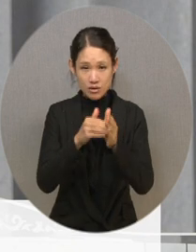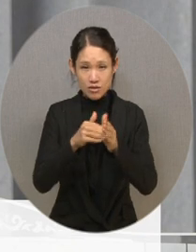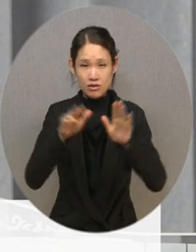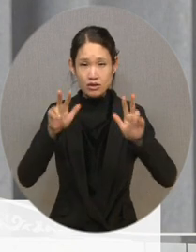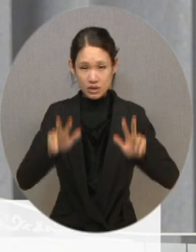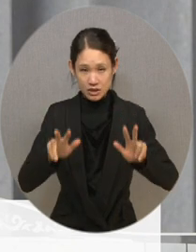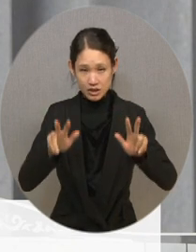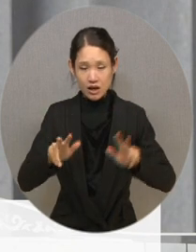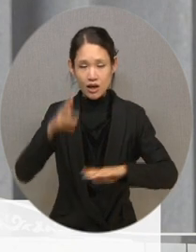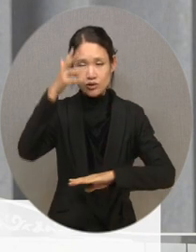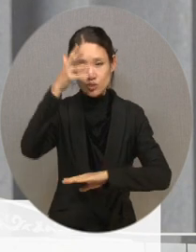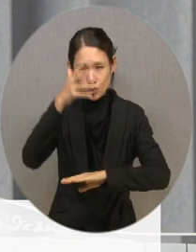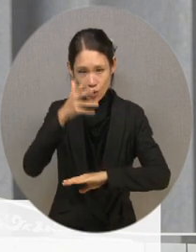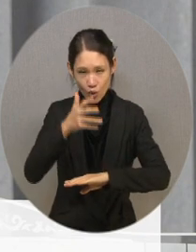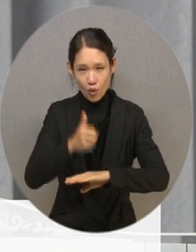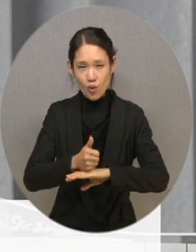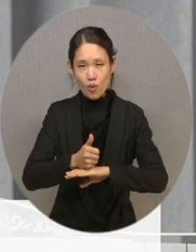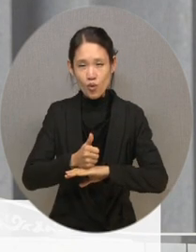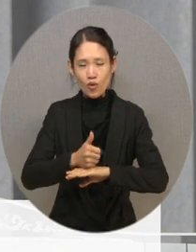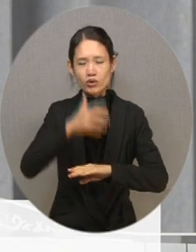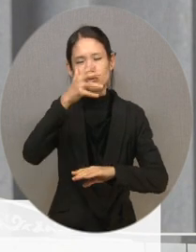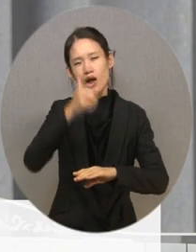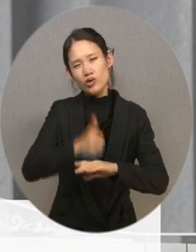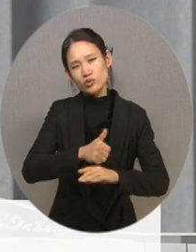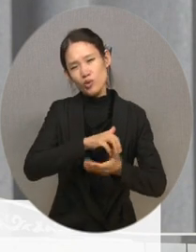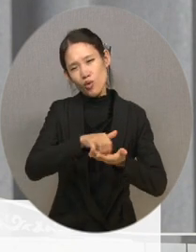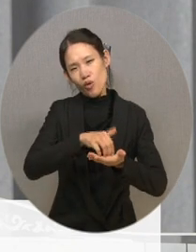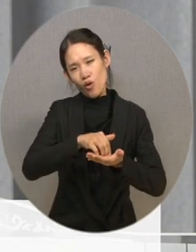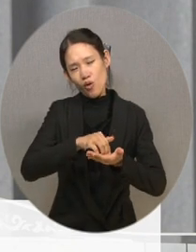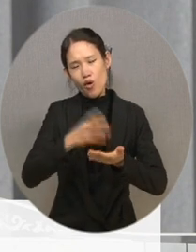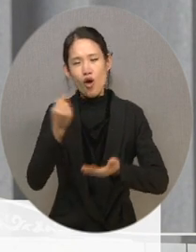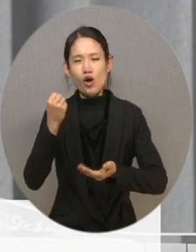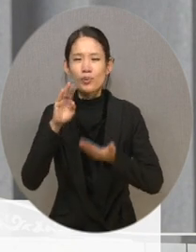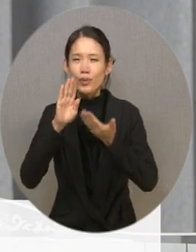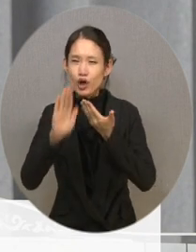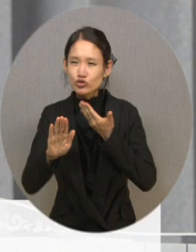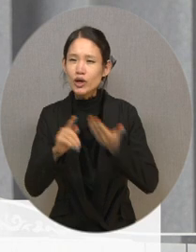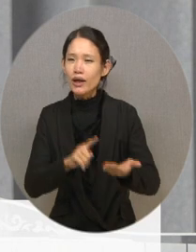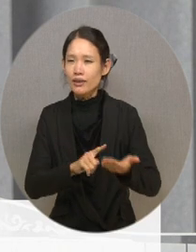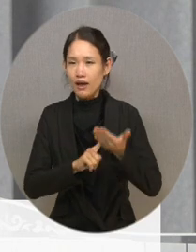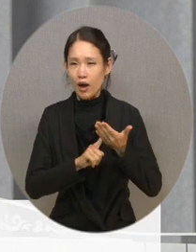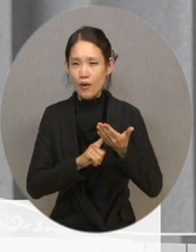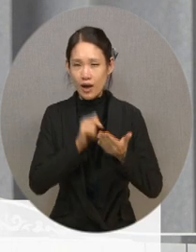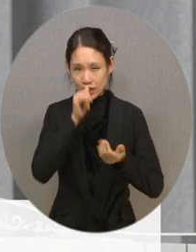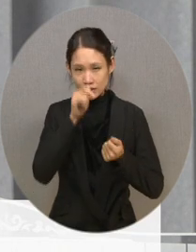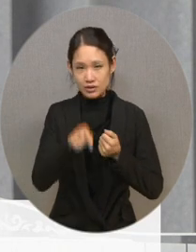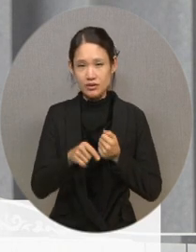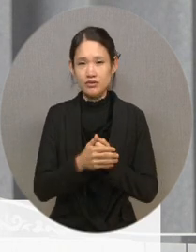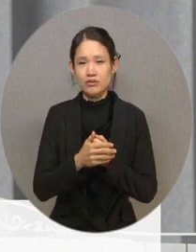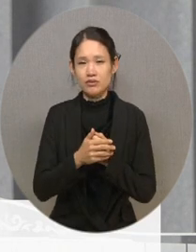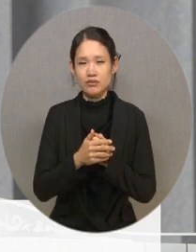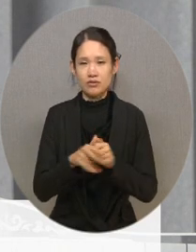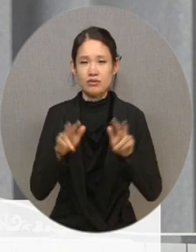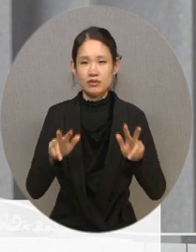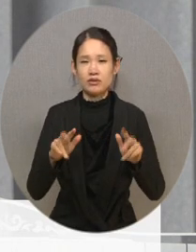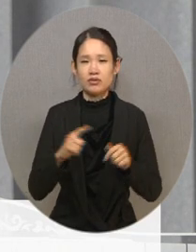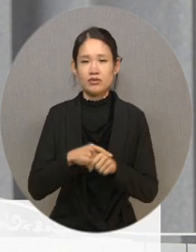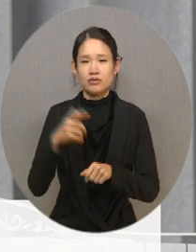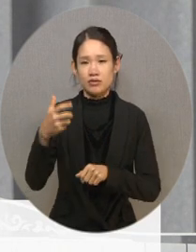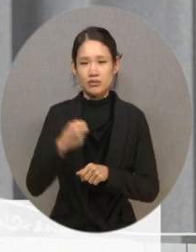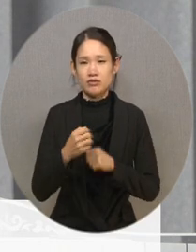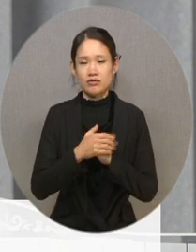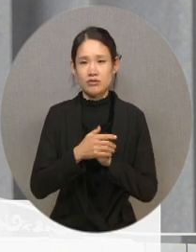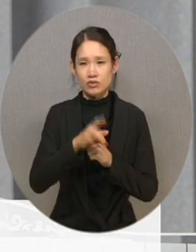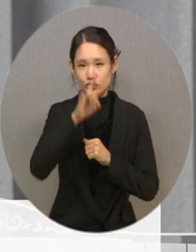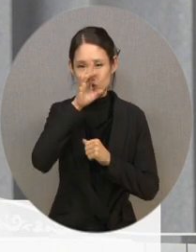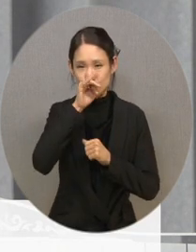이제 결과가 최종 결과가 얼마 있으면 나올 텐데요. 그게 나오면은 저는 이제